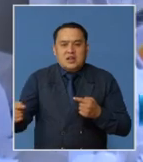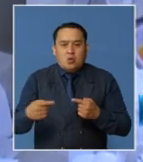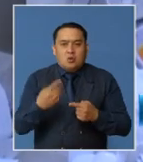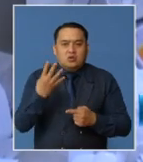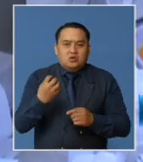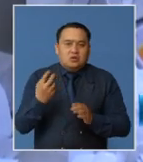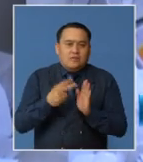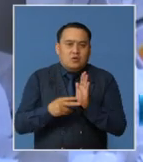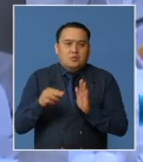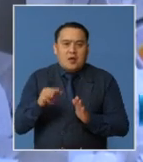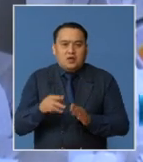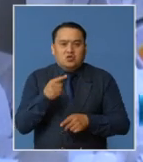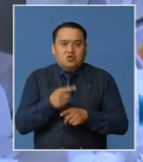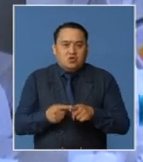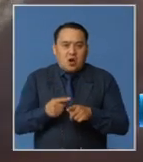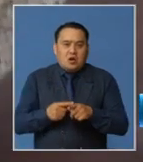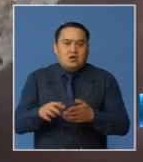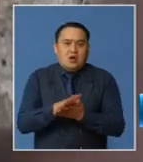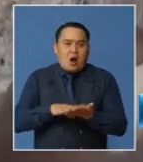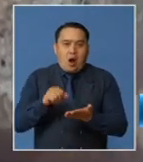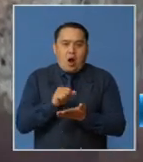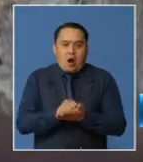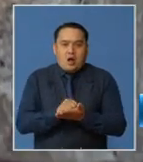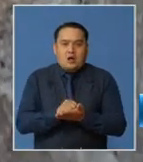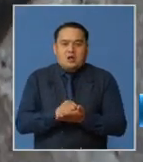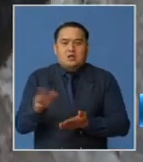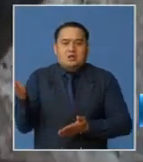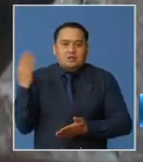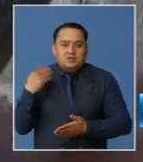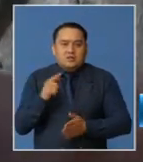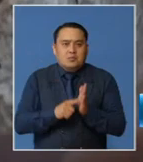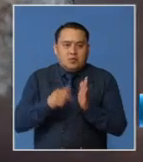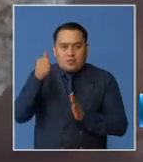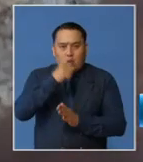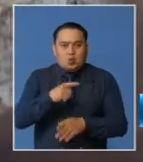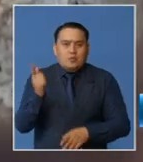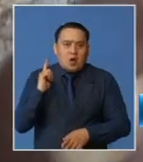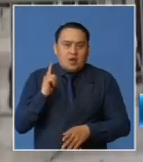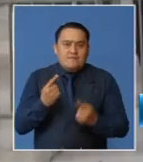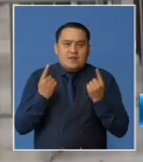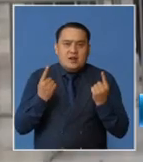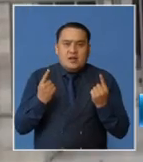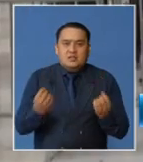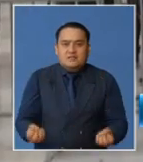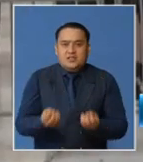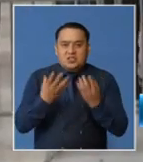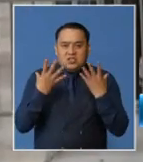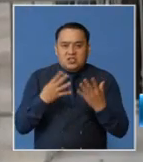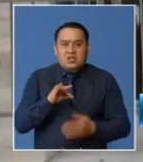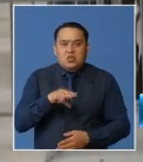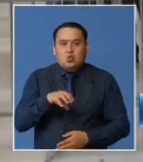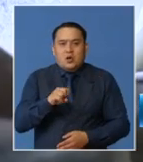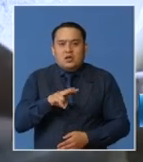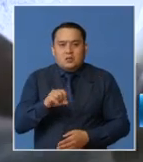485 метров – часть стены второго храма, разрушенного римлянами в 70-м году нашей эры. Это величайшая святыня иудаизма,